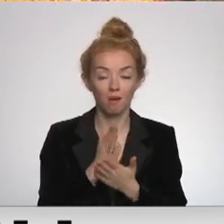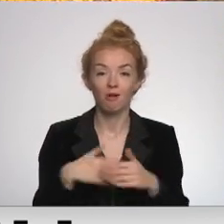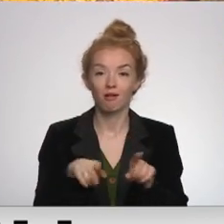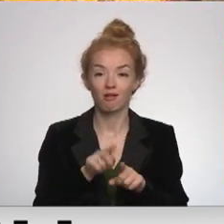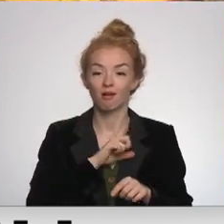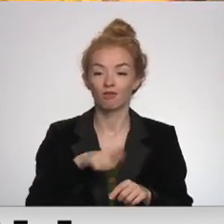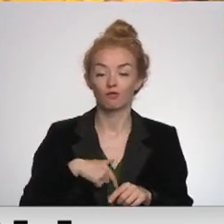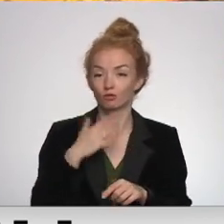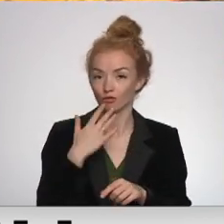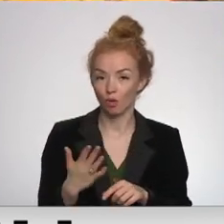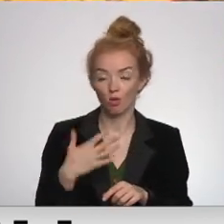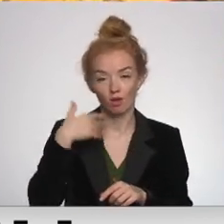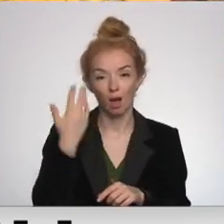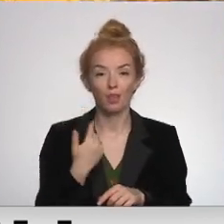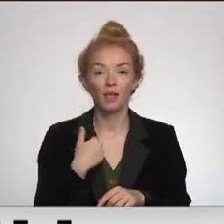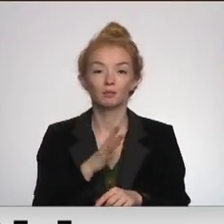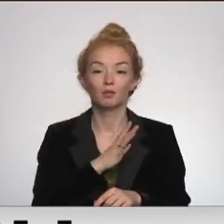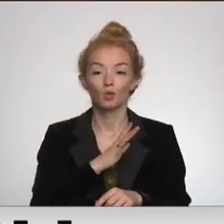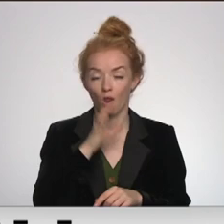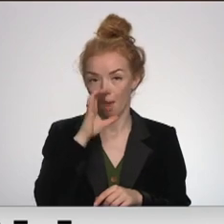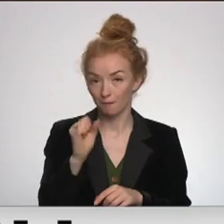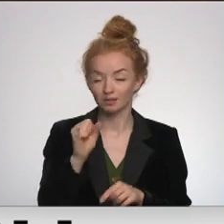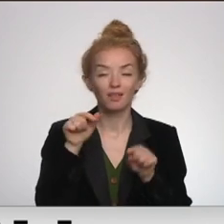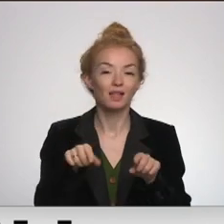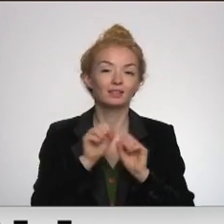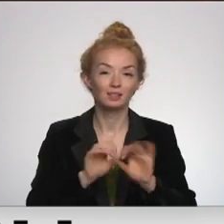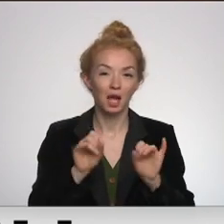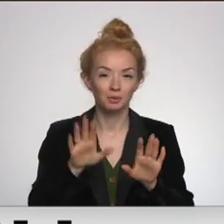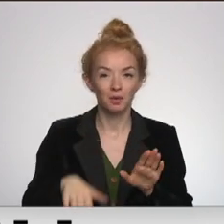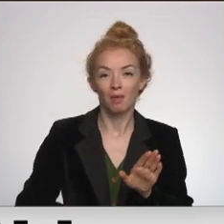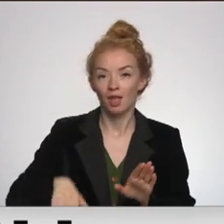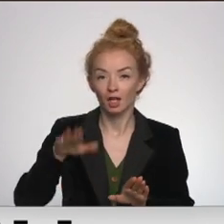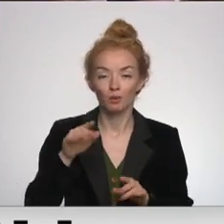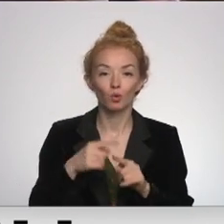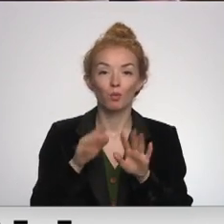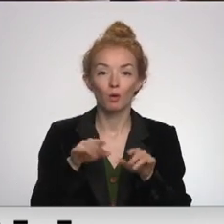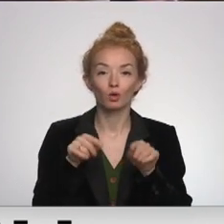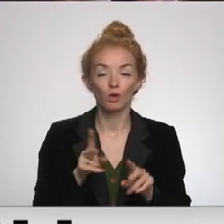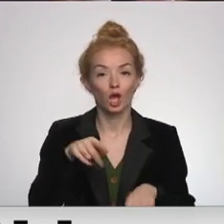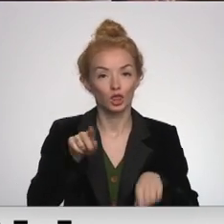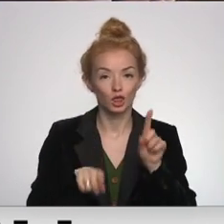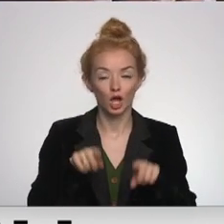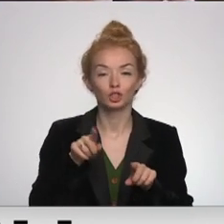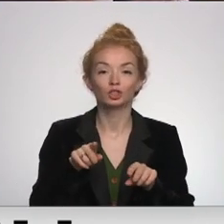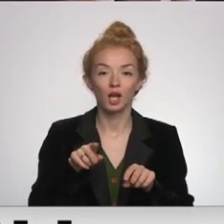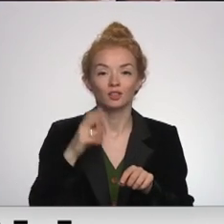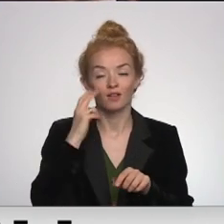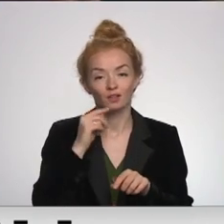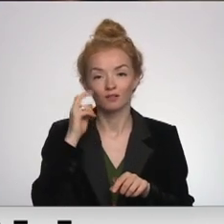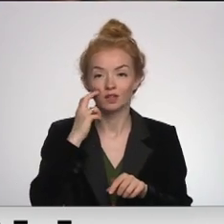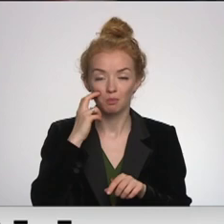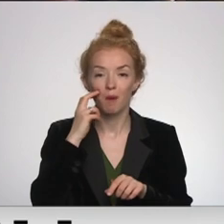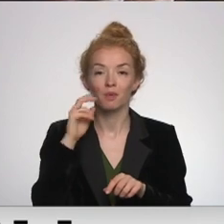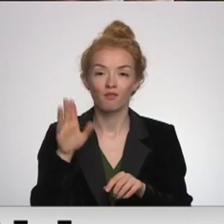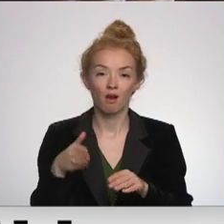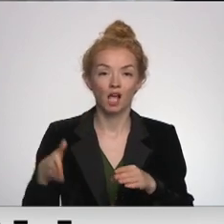latviešu valodā, kad es biju lapsa. Tas ir stāsts par bērnību un arī par to, ka dažkārt vecvecāki var aizstāt